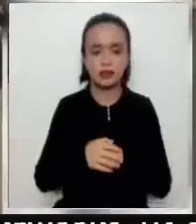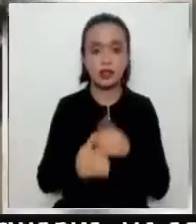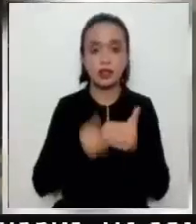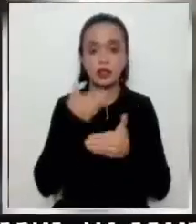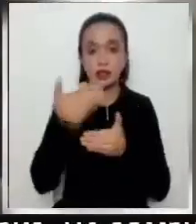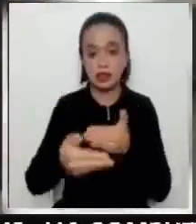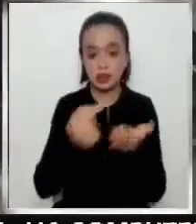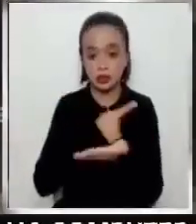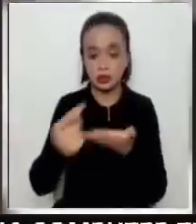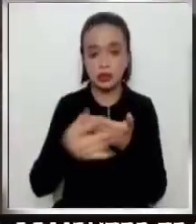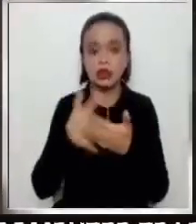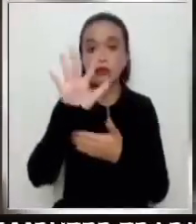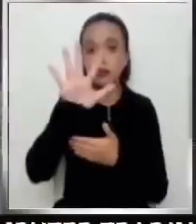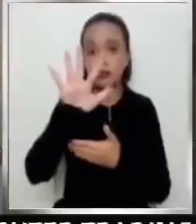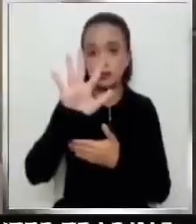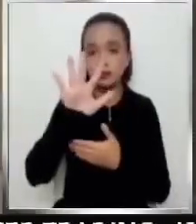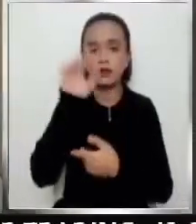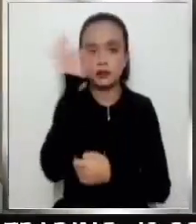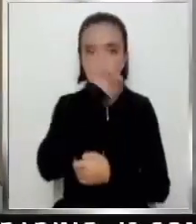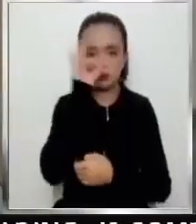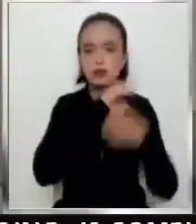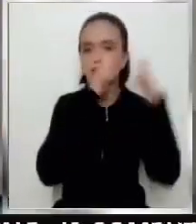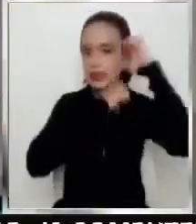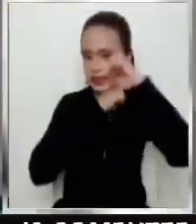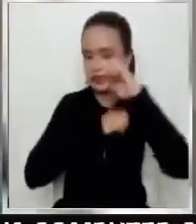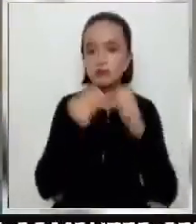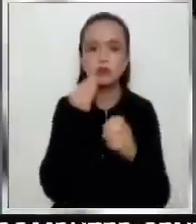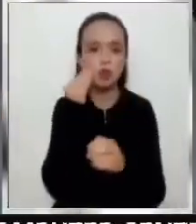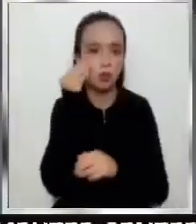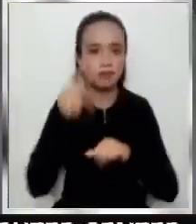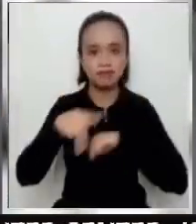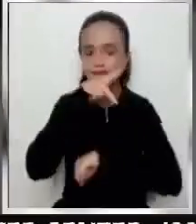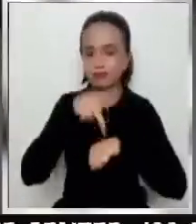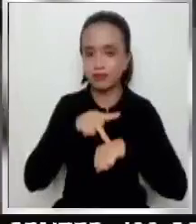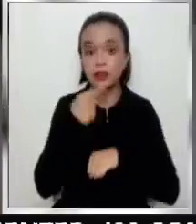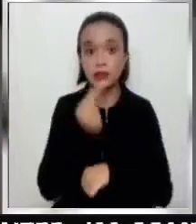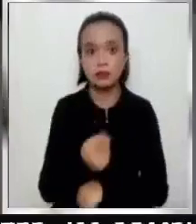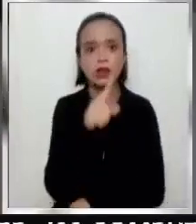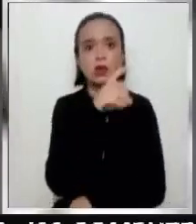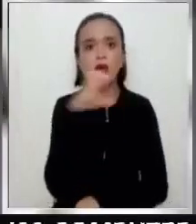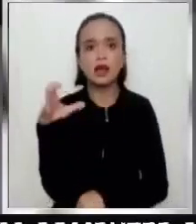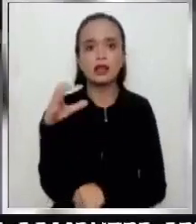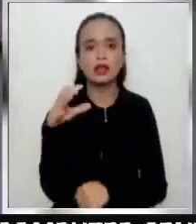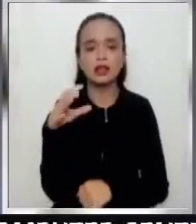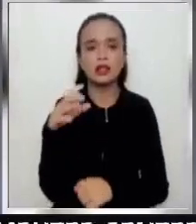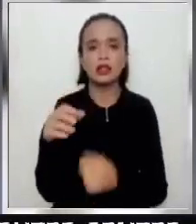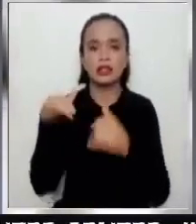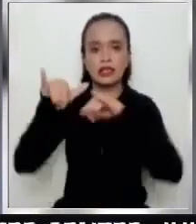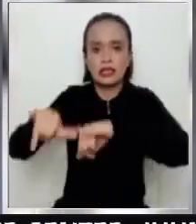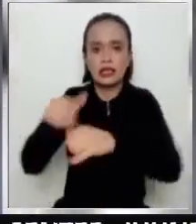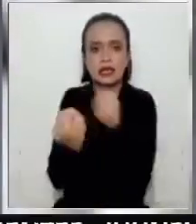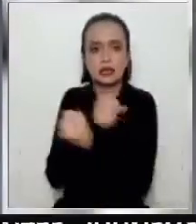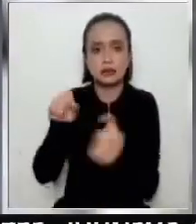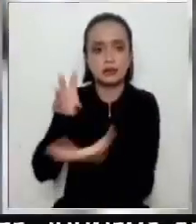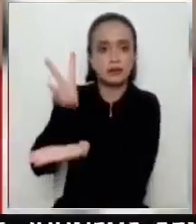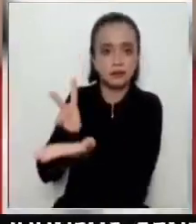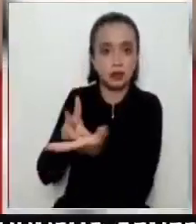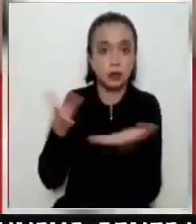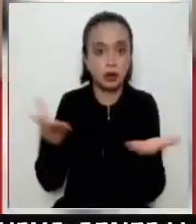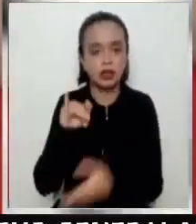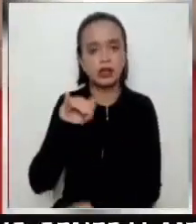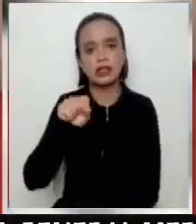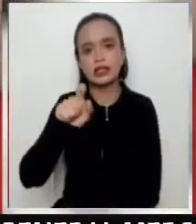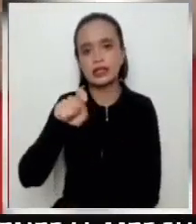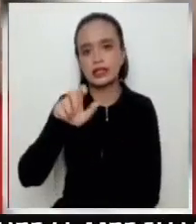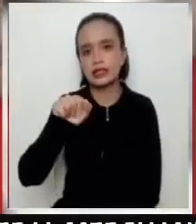Pinoy pa ang inaasahang uuwi ng bansa. Halos 100 daw ang pansamantalang nag-evacuate sa shelter ng Philippine Embassy sa Istanbul. Walang